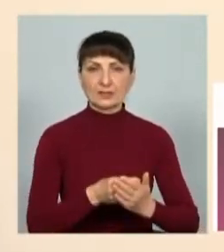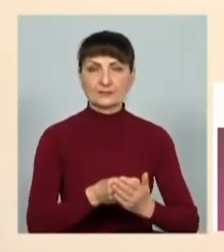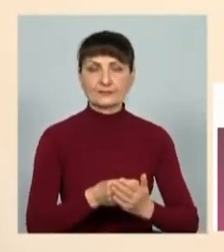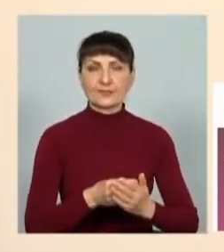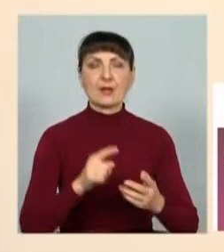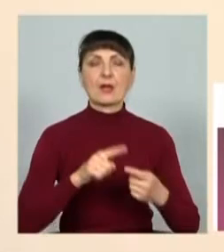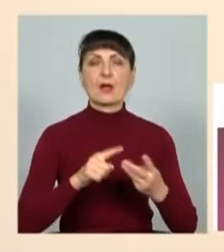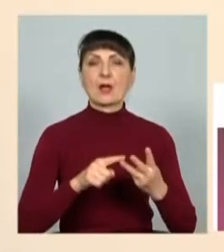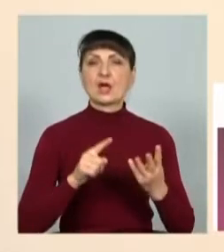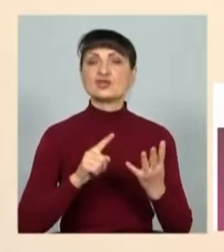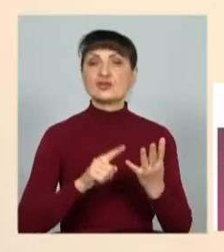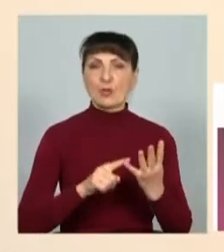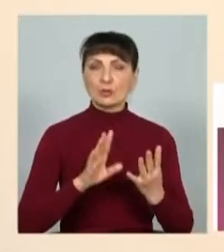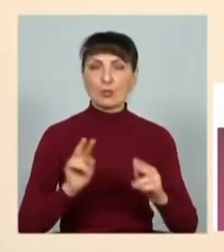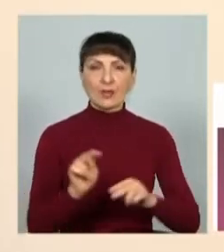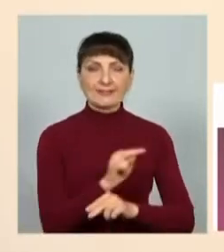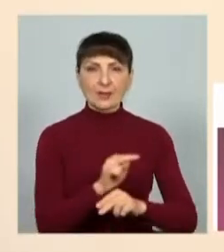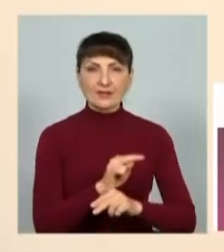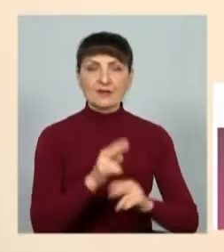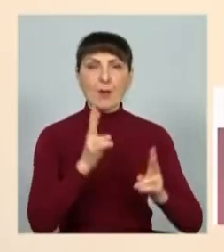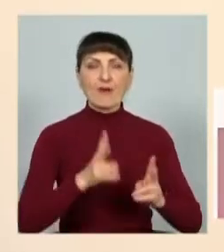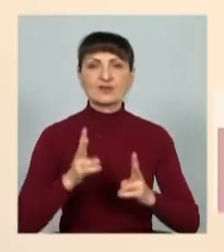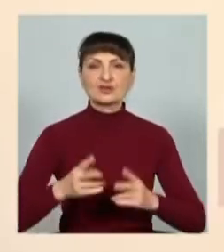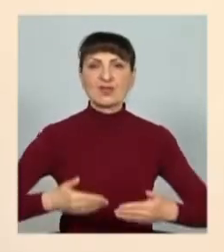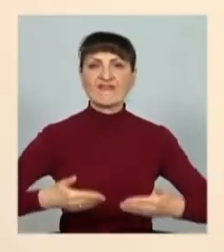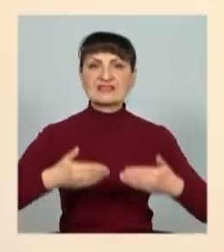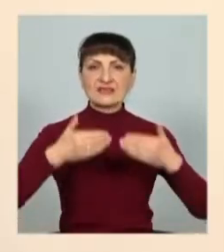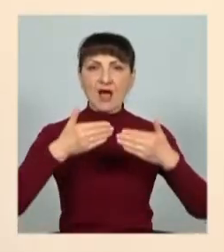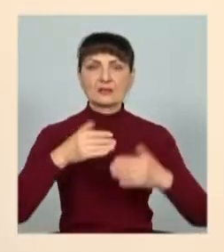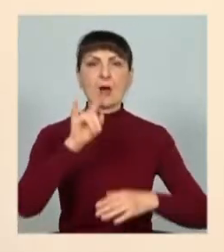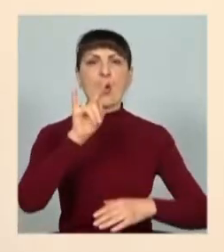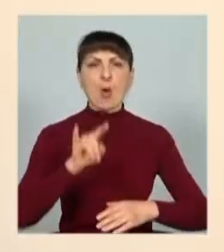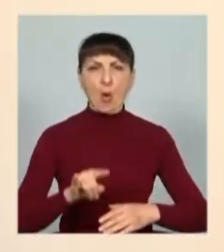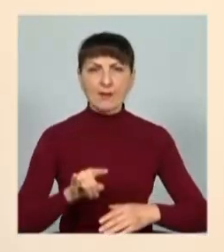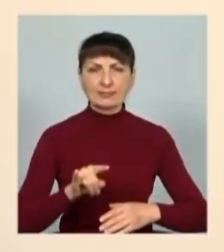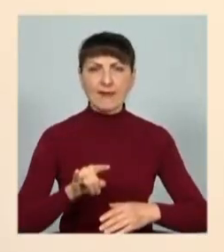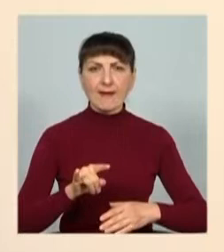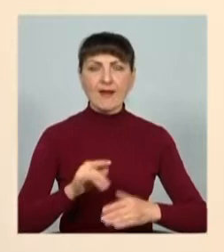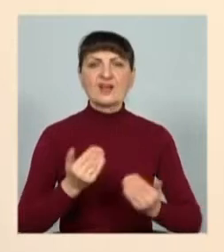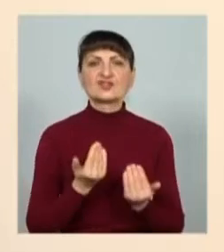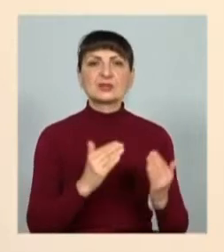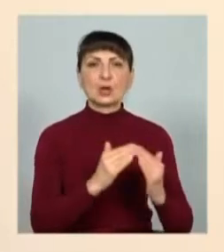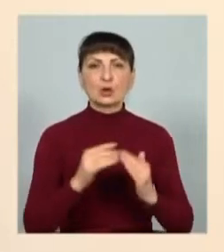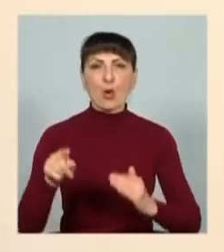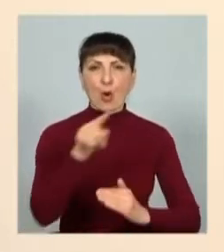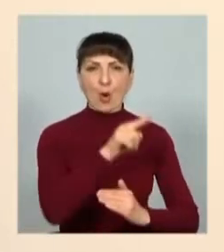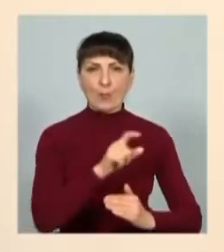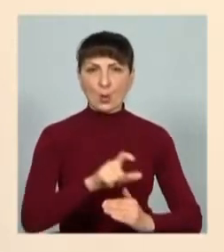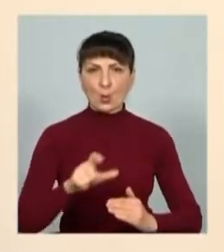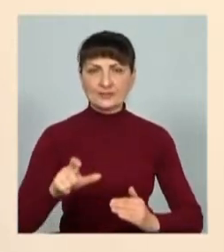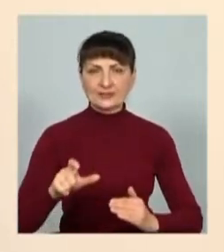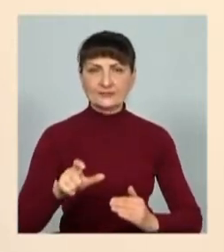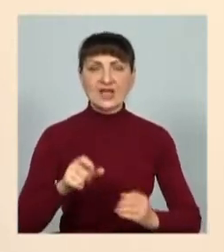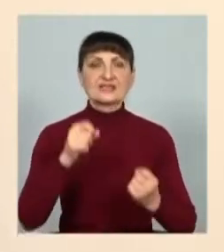Четвертое. Будут отремонтированы поврежденные фасады, окна жилых домов горожан.